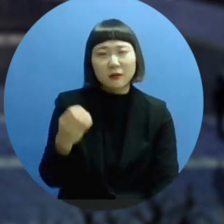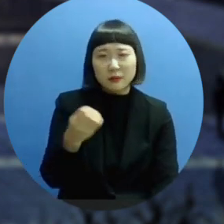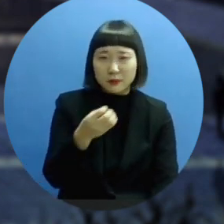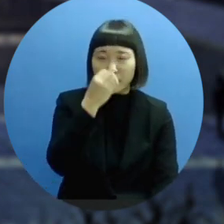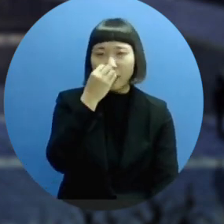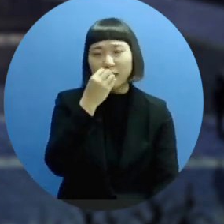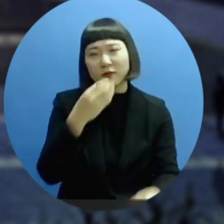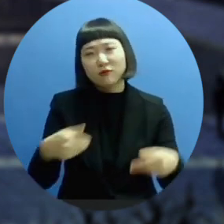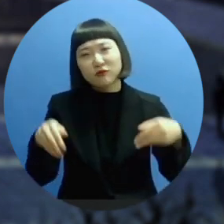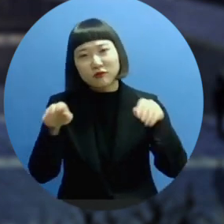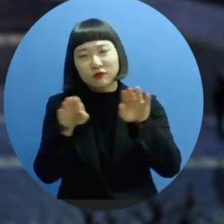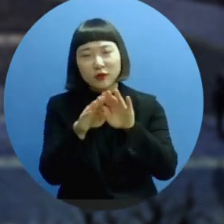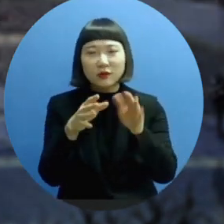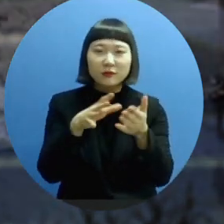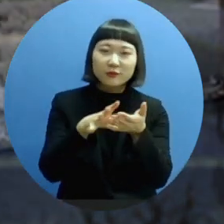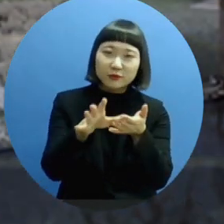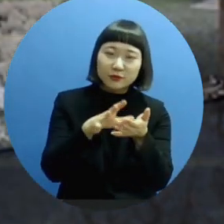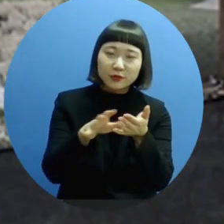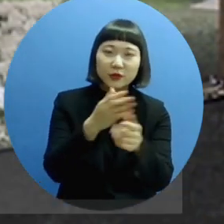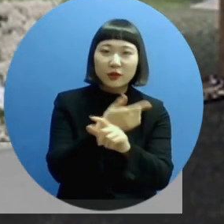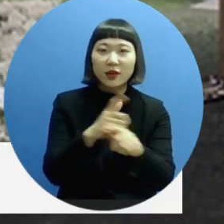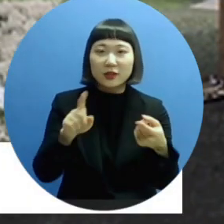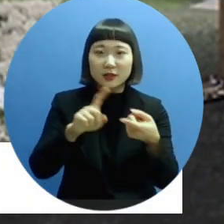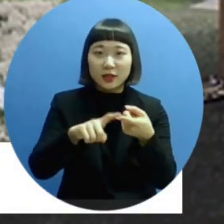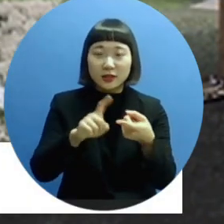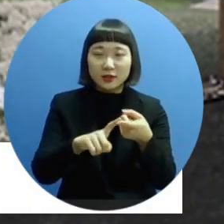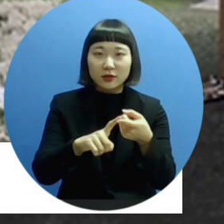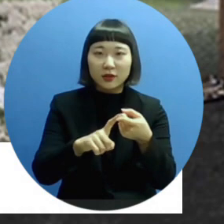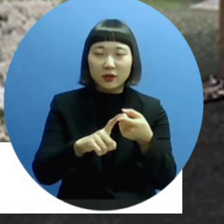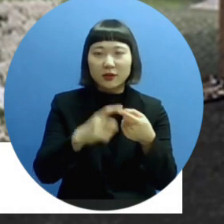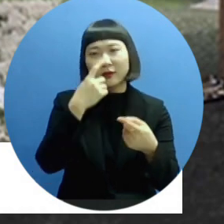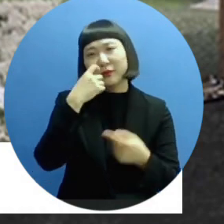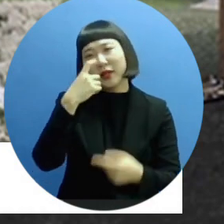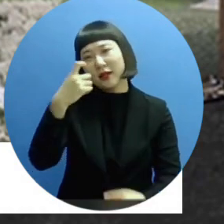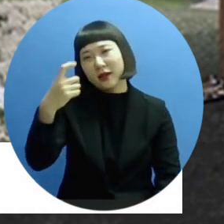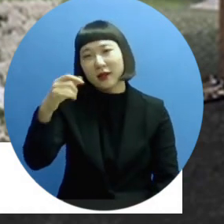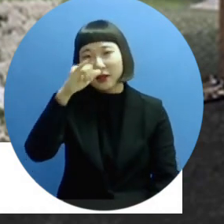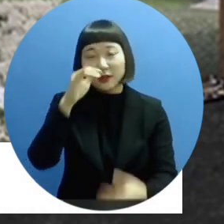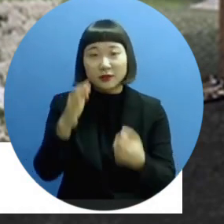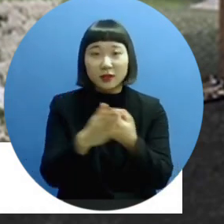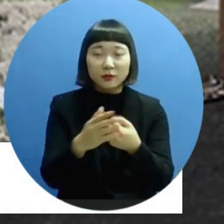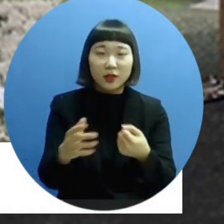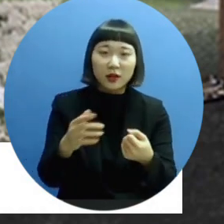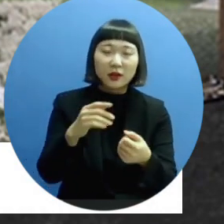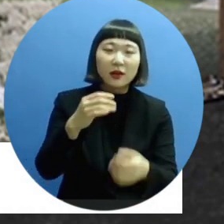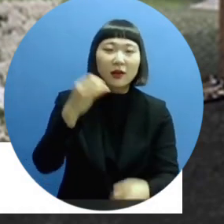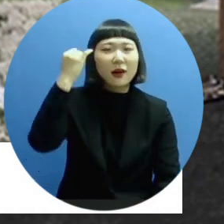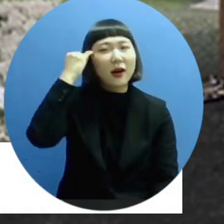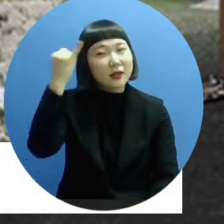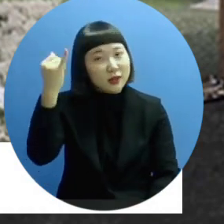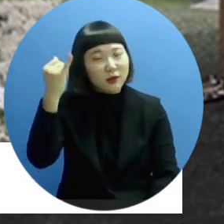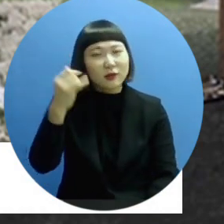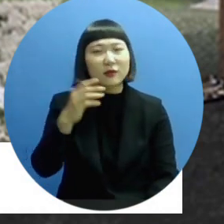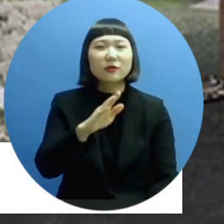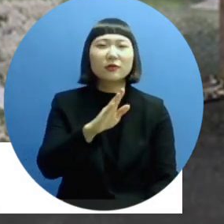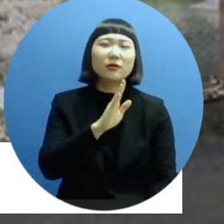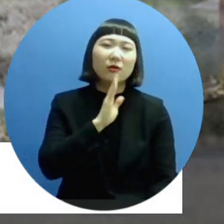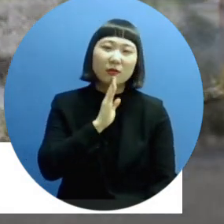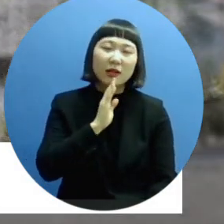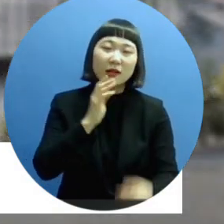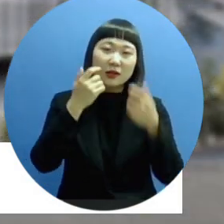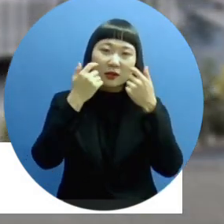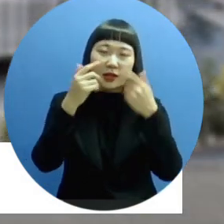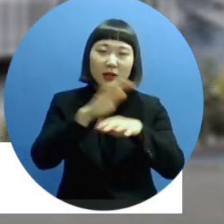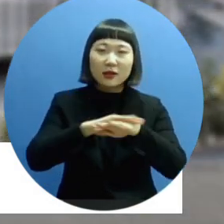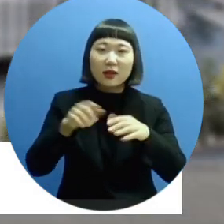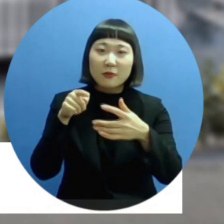눈길을 끕니다. 심사위원들은 해당 작품의 명확한 아이디어가 돋보였고 다양한 경계에 대한 세심한